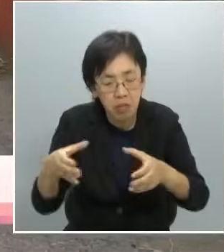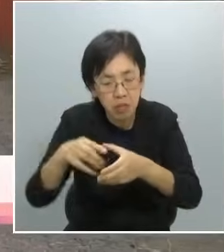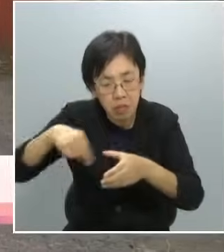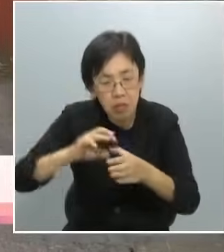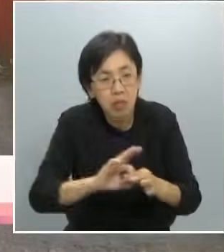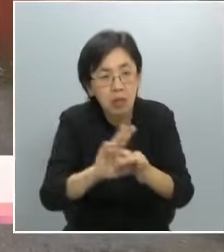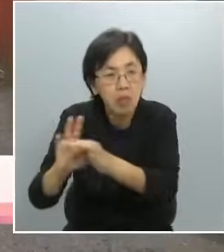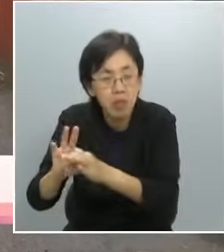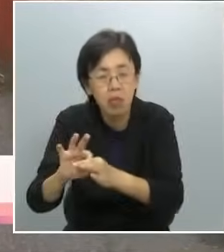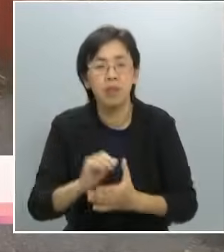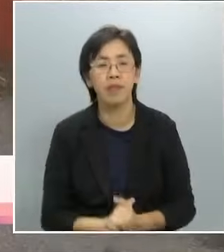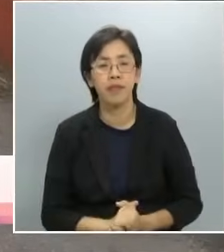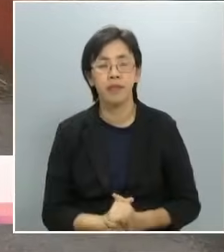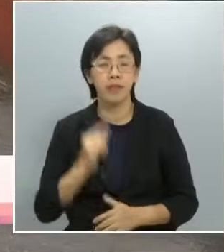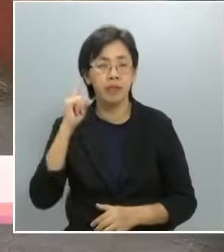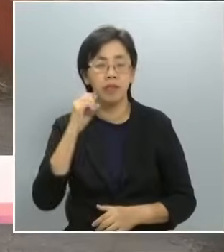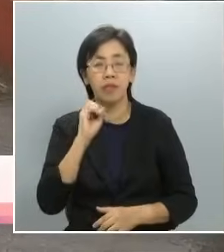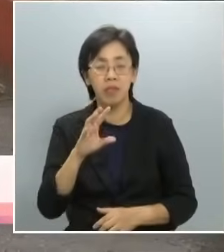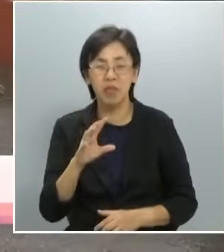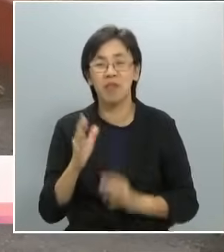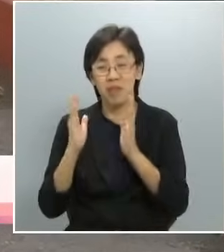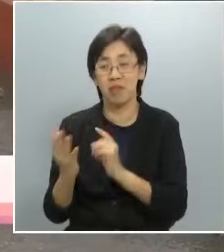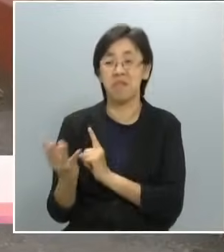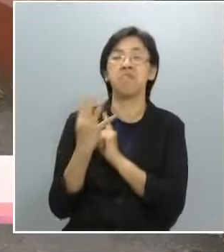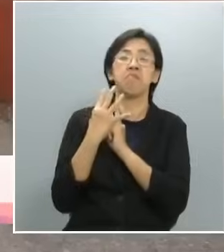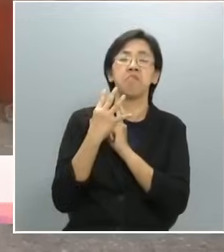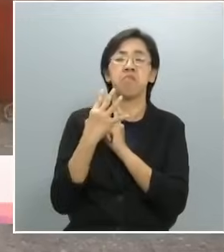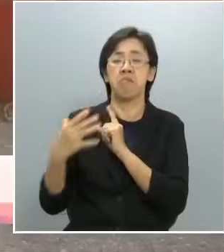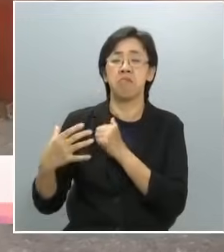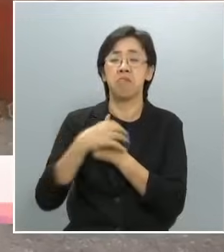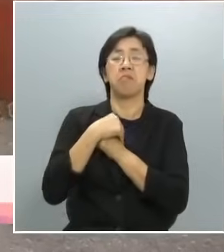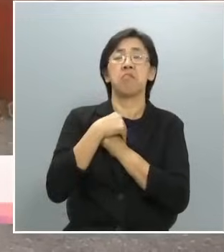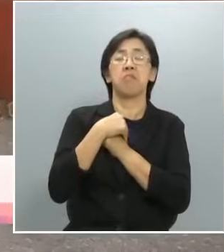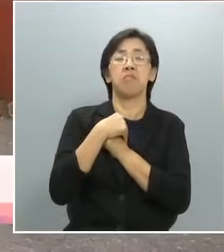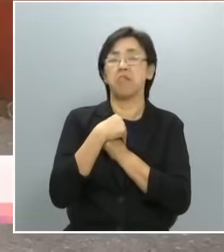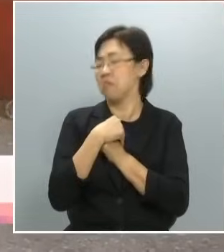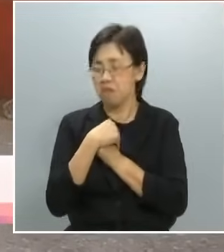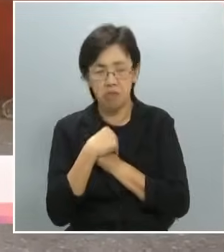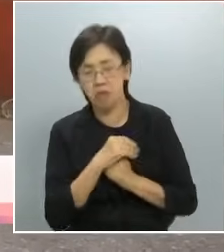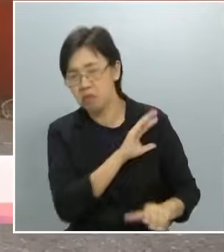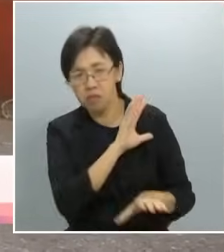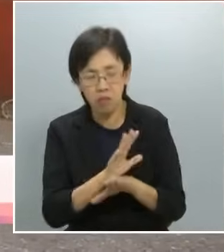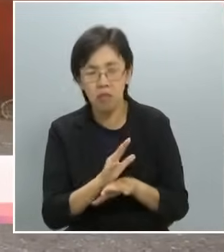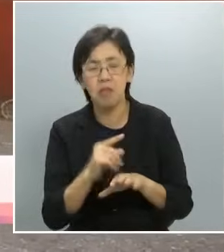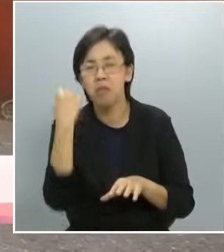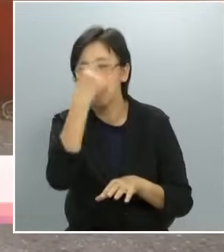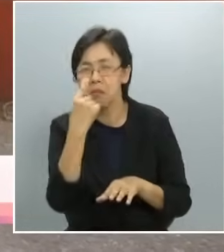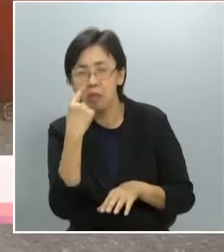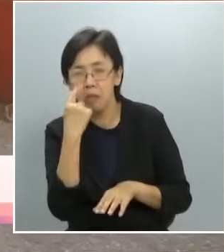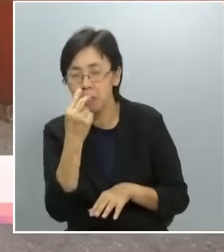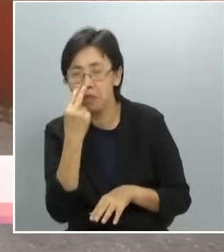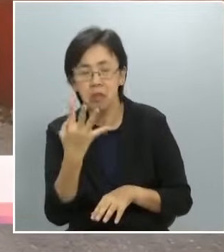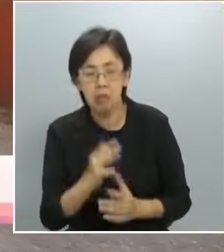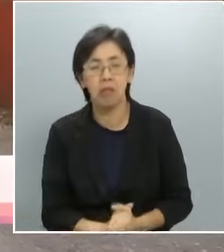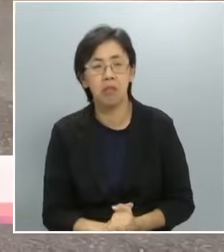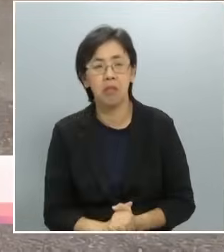รียังบอกด้วยนะคะว่าตอนที่คนร้ายมาอุ้มตัวไปคนร้ายปกปิดใบหน้าแล้วคนร้าย